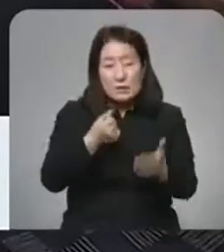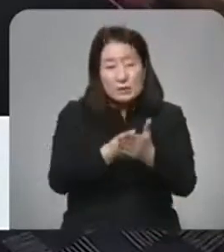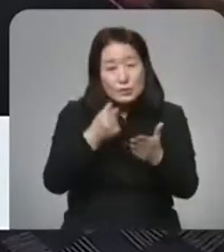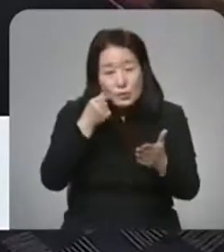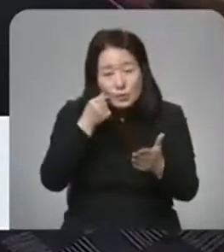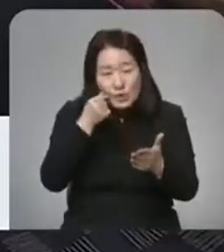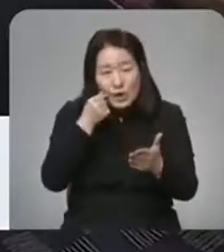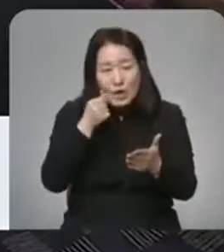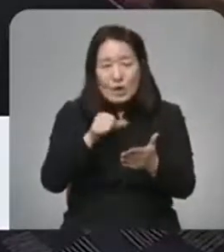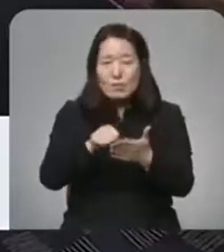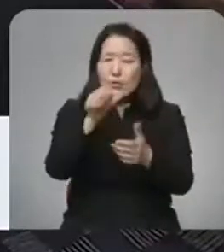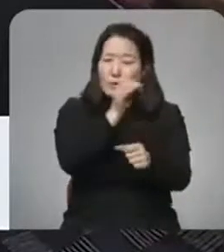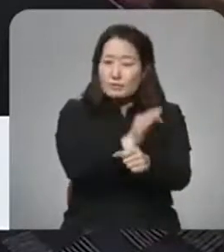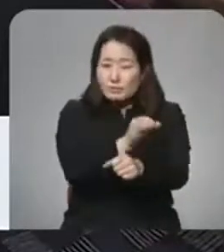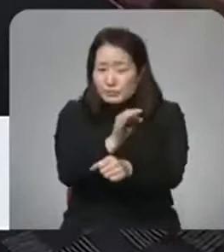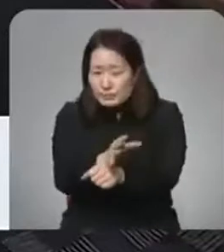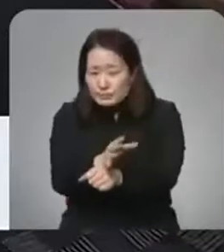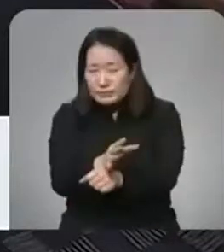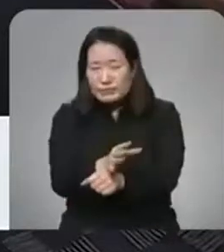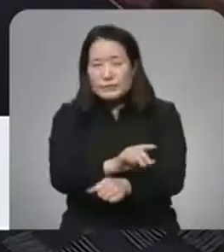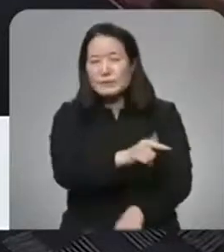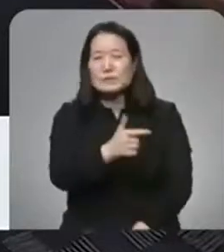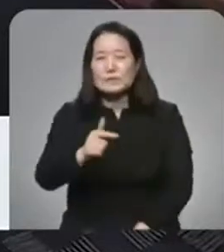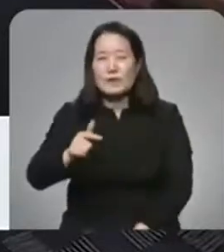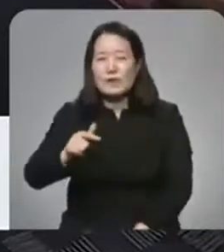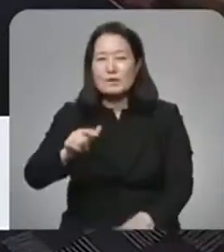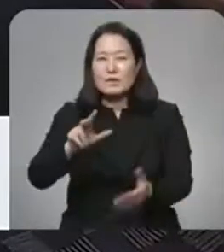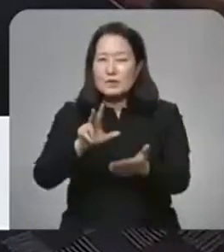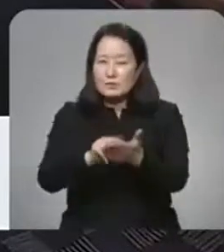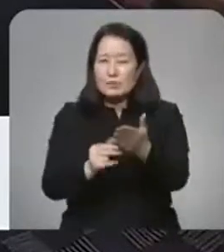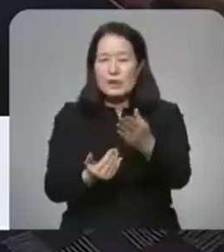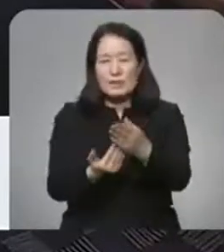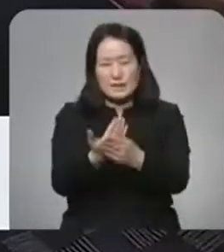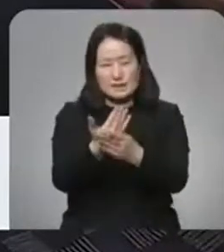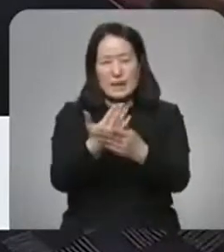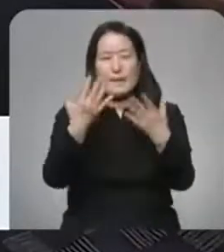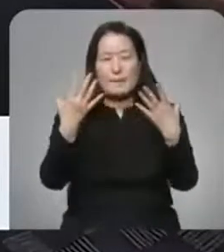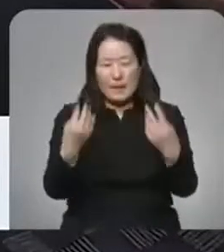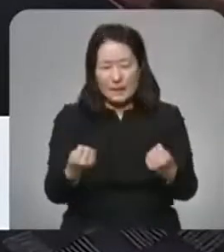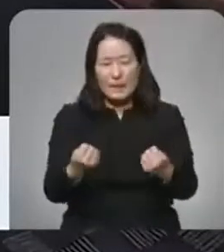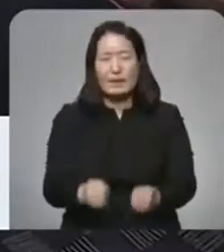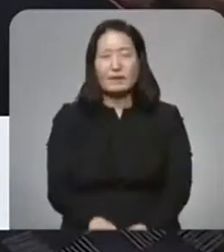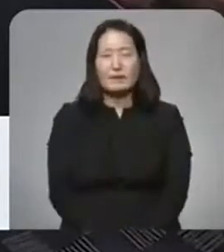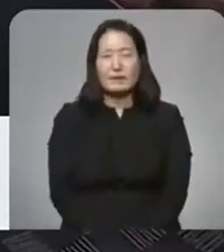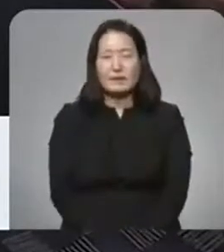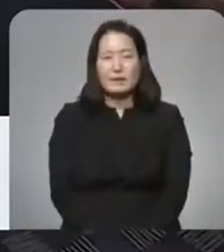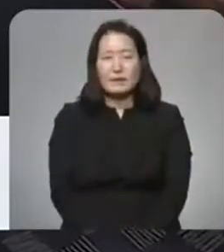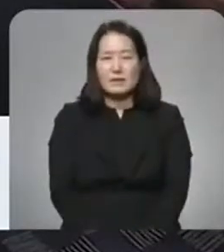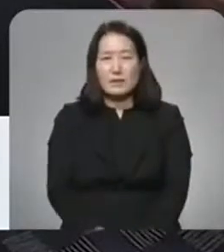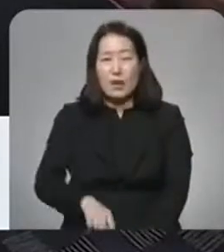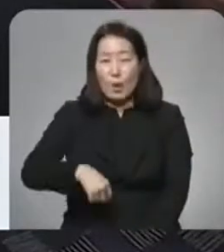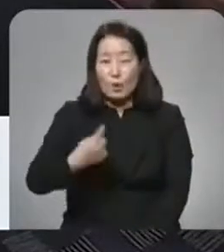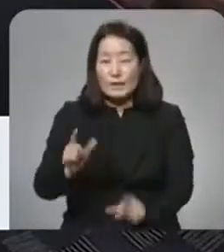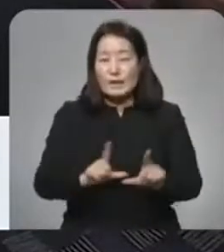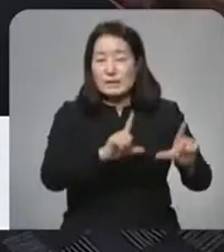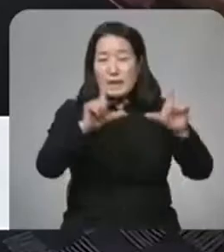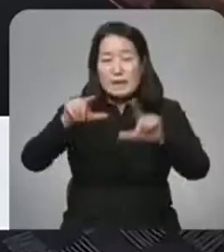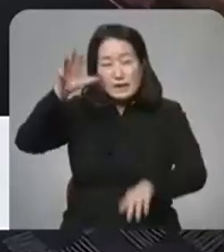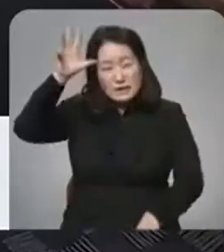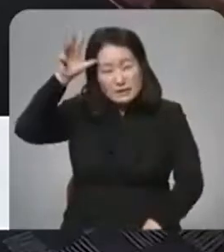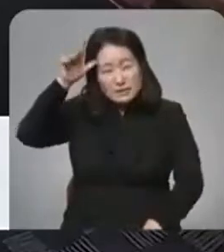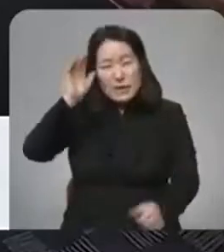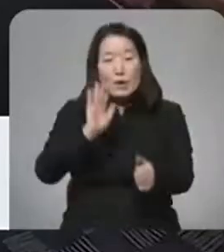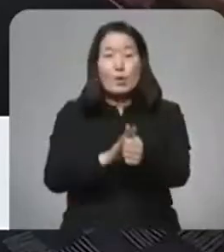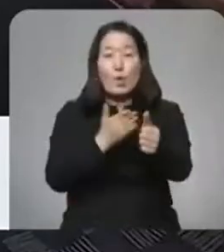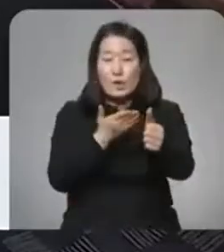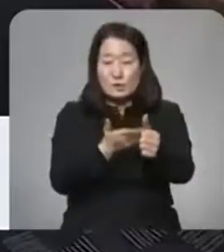보니 생필품 구매에서부터 모든 일상이 여러 난관에 부딪히는 경우가 많습니다. 이런 홀몸 치매 환자를 돕기